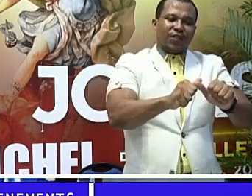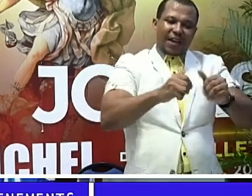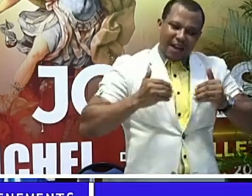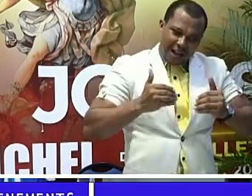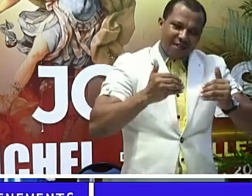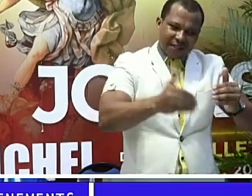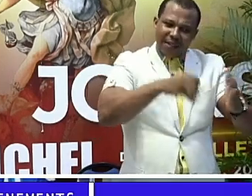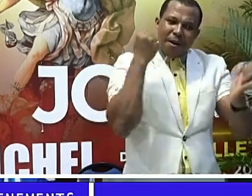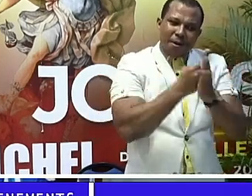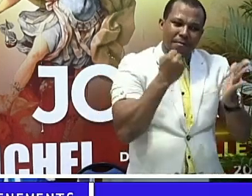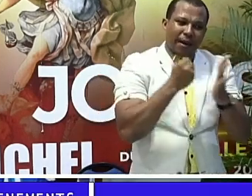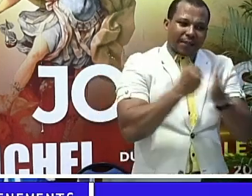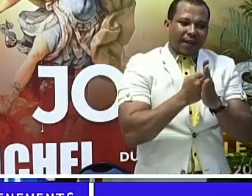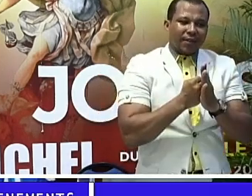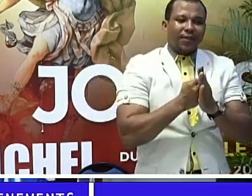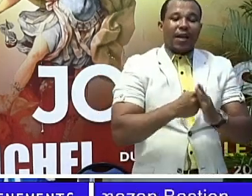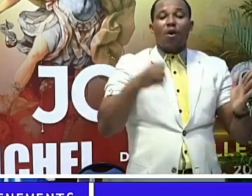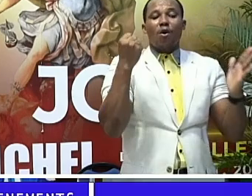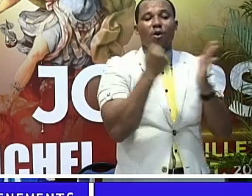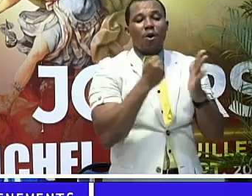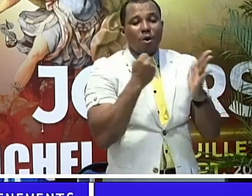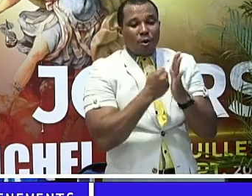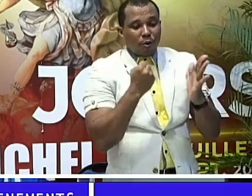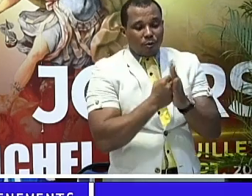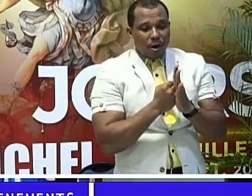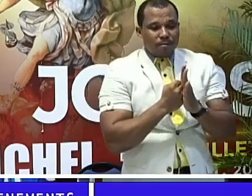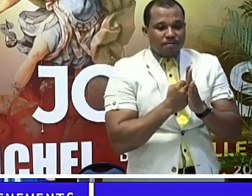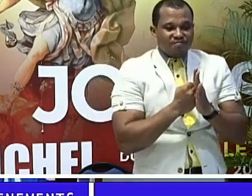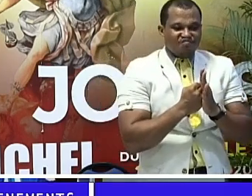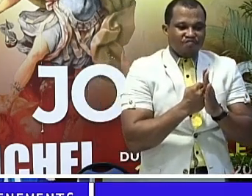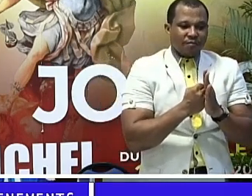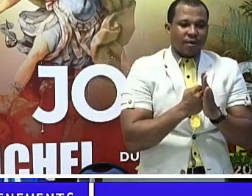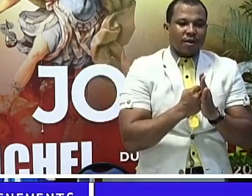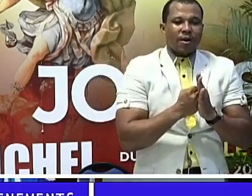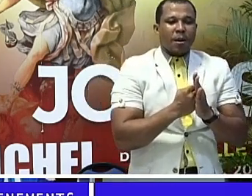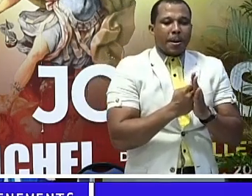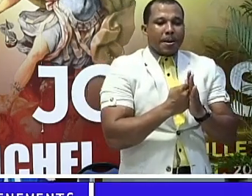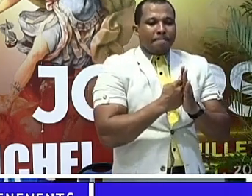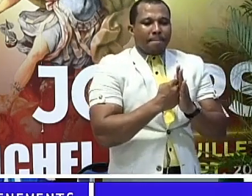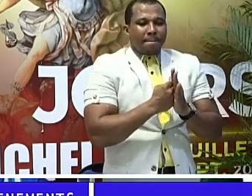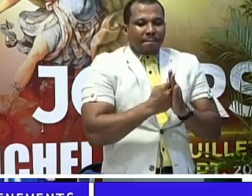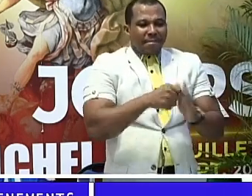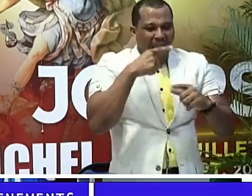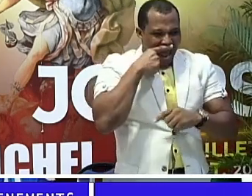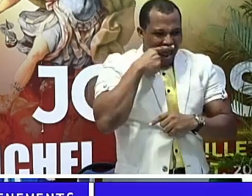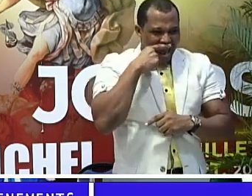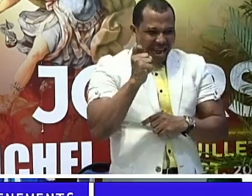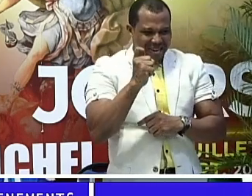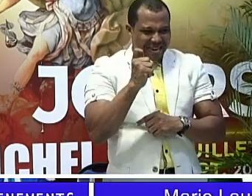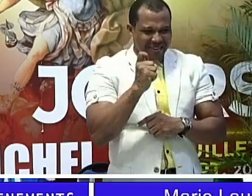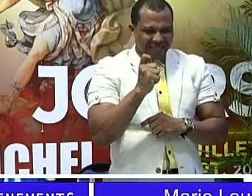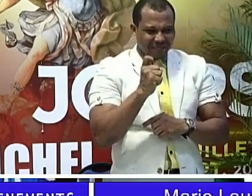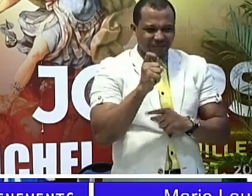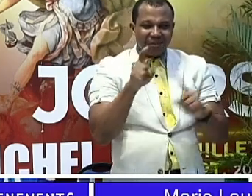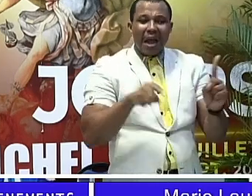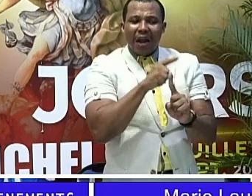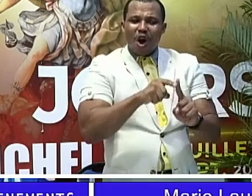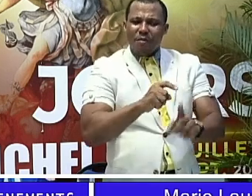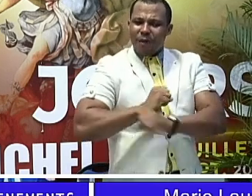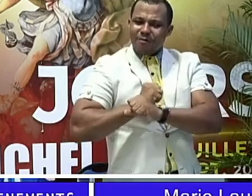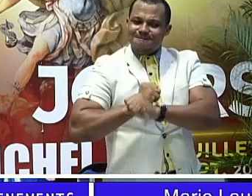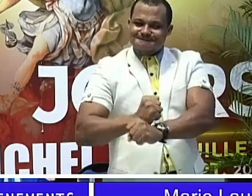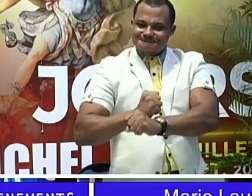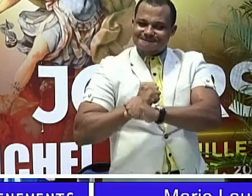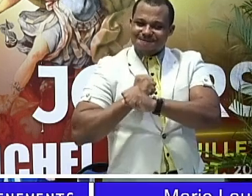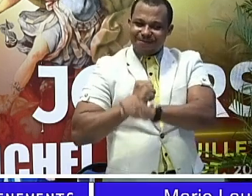Maxime. C'est un combat également pour l'idéologie. Par qui l'aide? Lorsque tu as défendu une position et puis qu'on est là